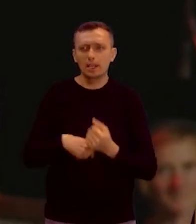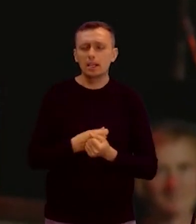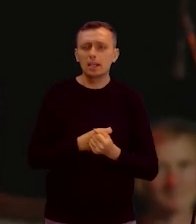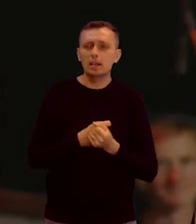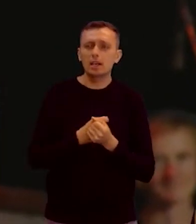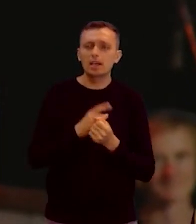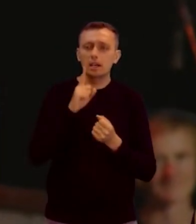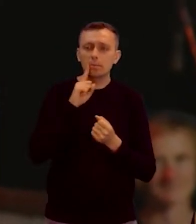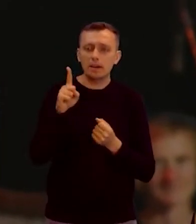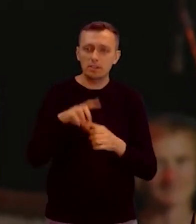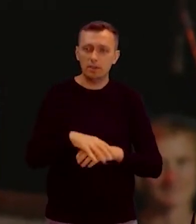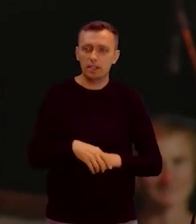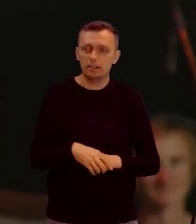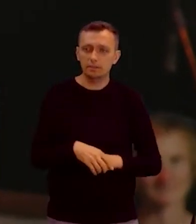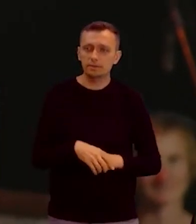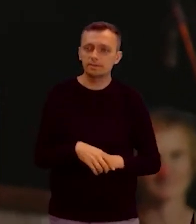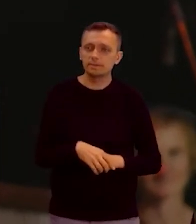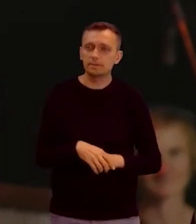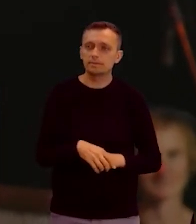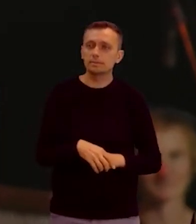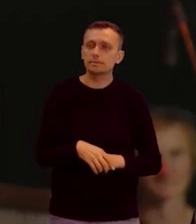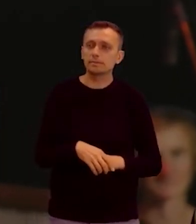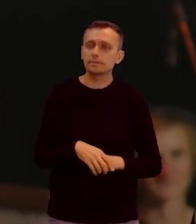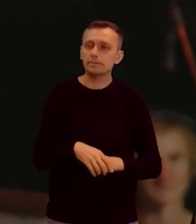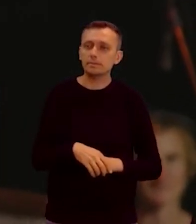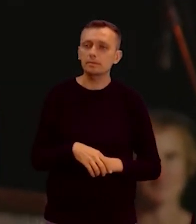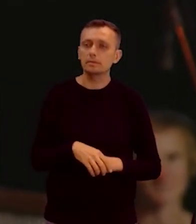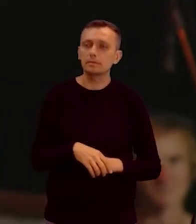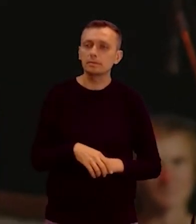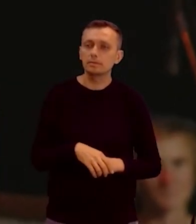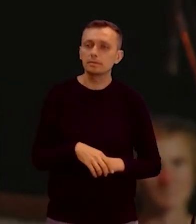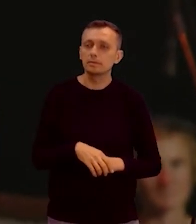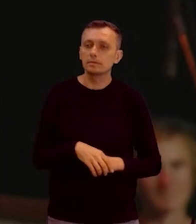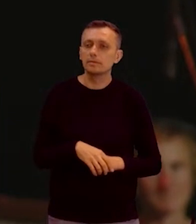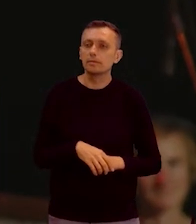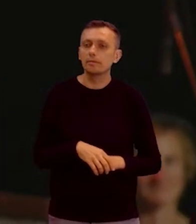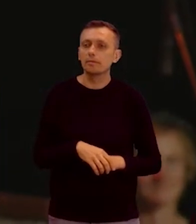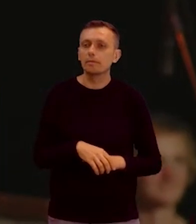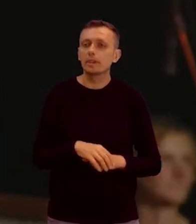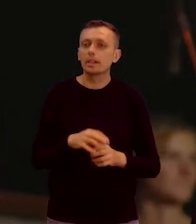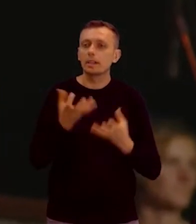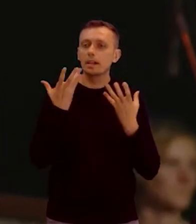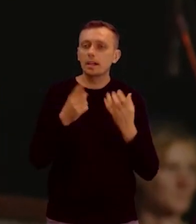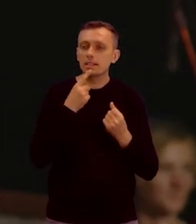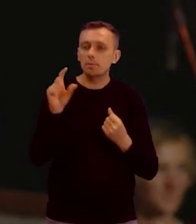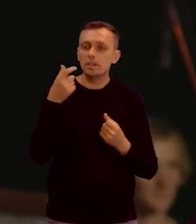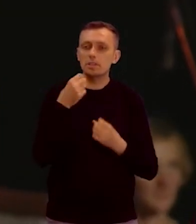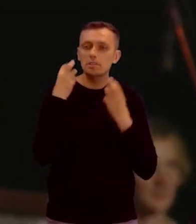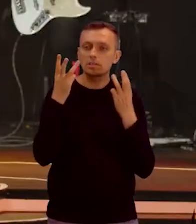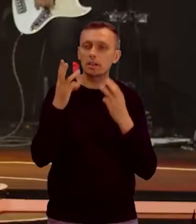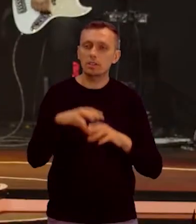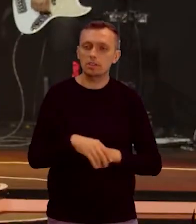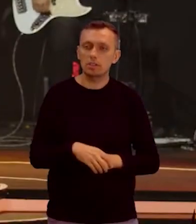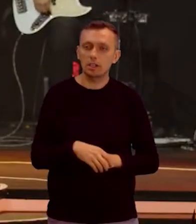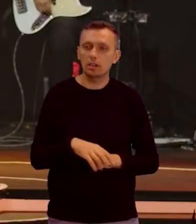prawdziwego. Dziecko takie jest. I chciałam jeszcze powiedzieć coś, co jest najważniejsze. Ja tutaj mogę